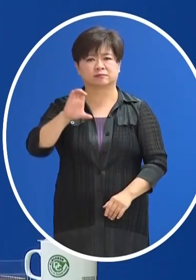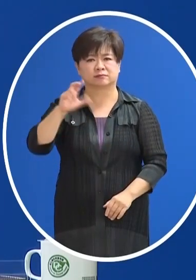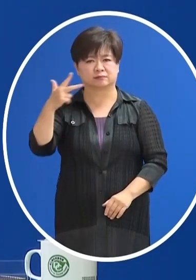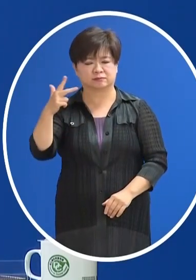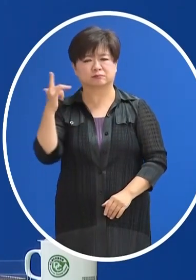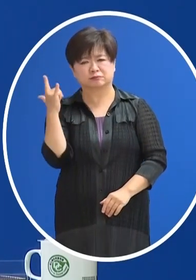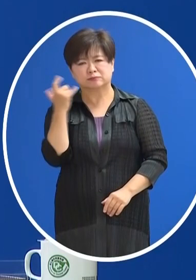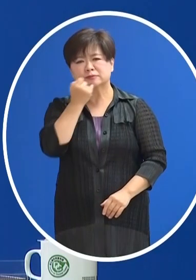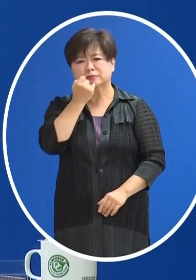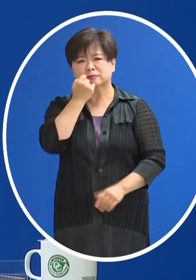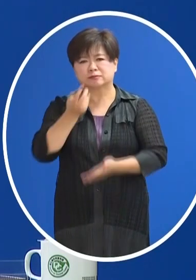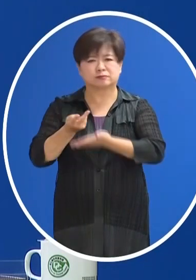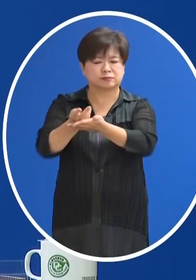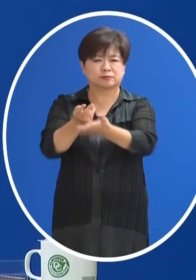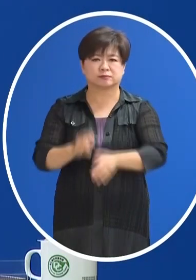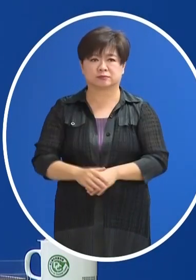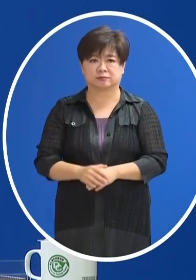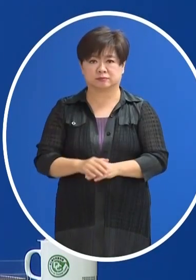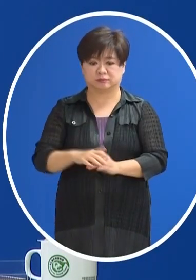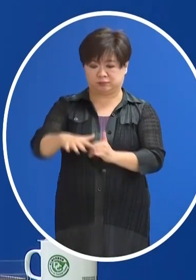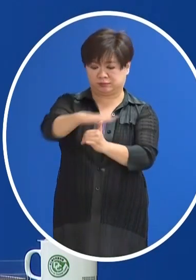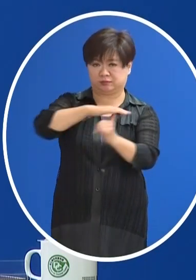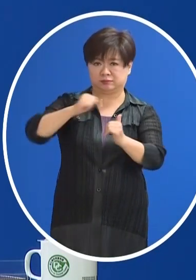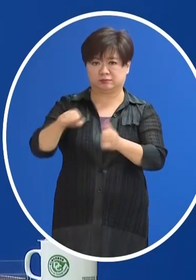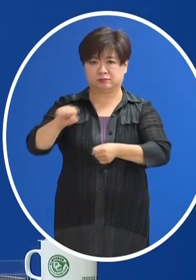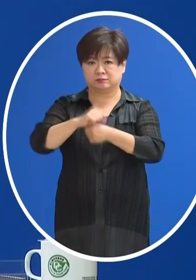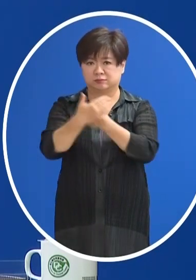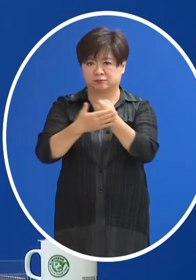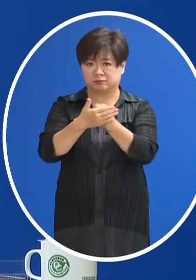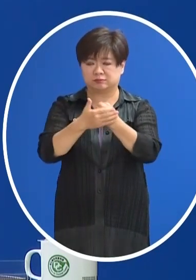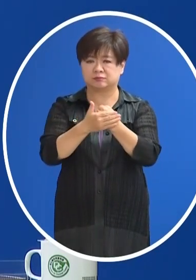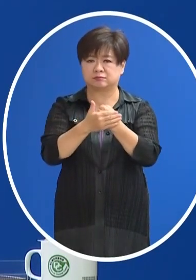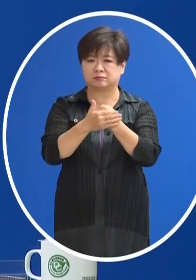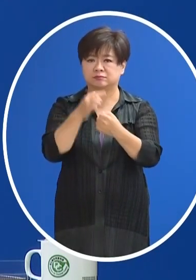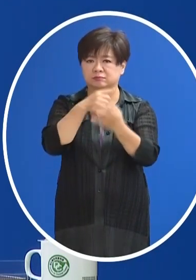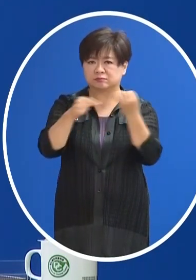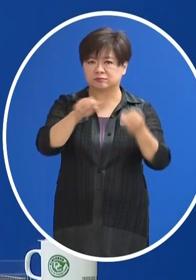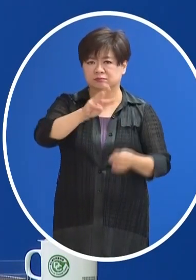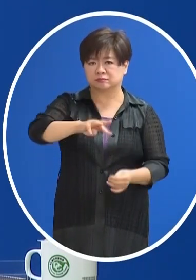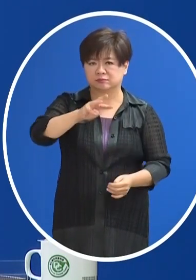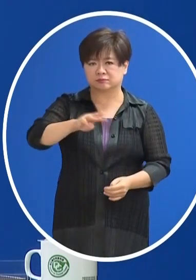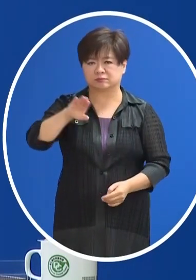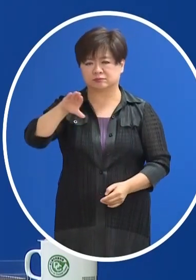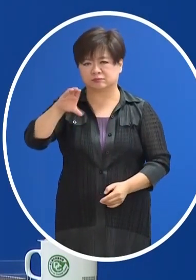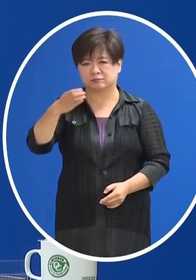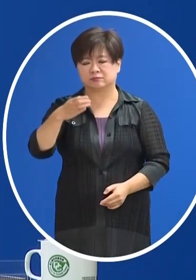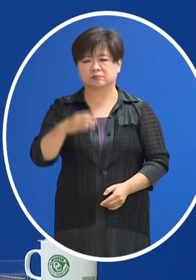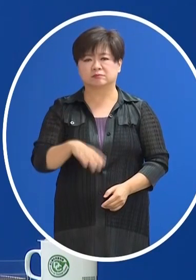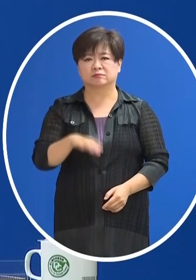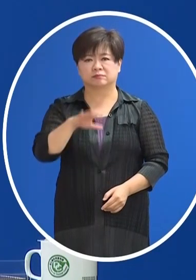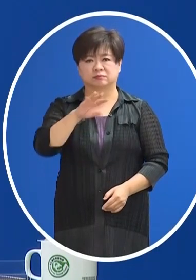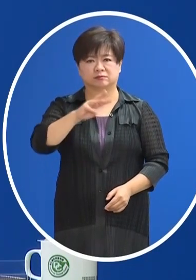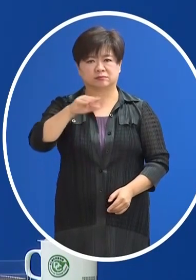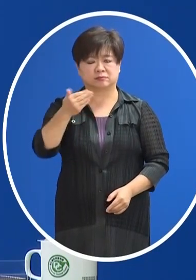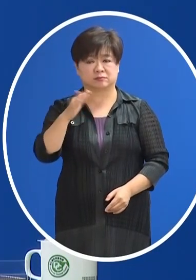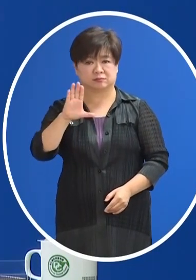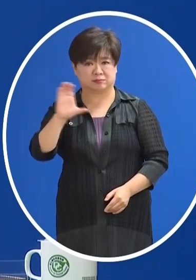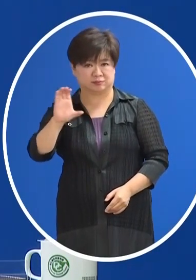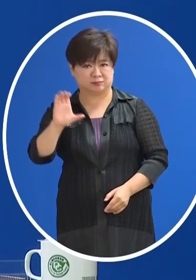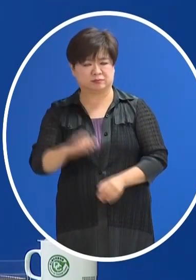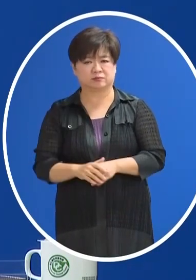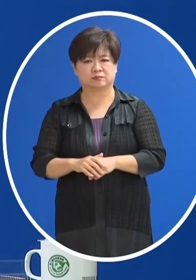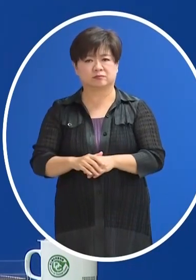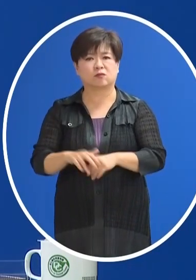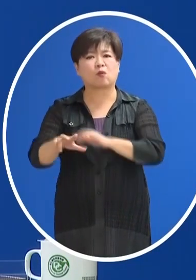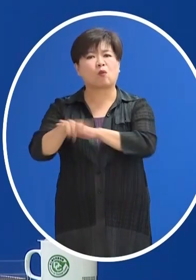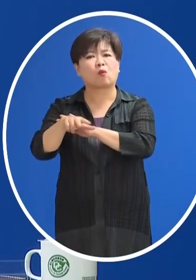97床。那么至于全国的加护病房呢，是有3990张。那么空床目前